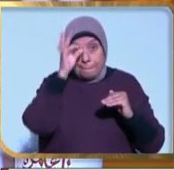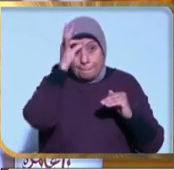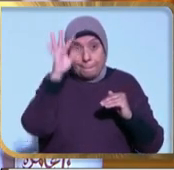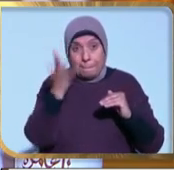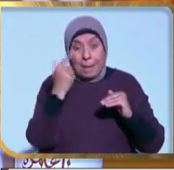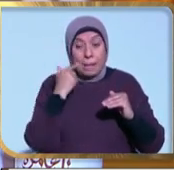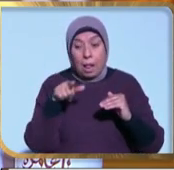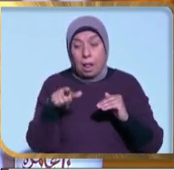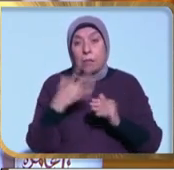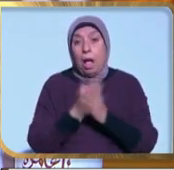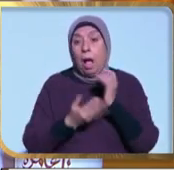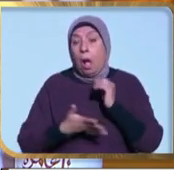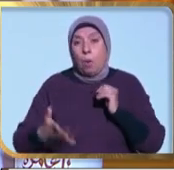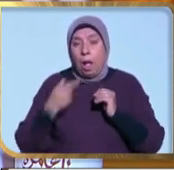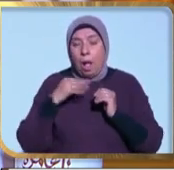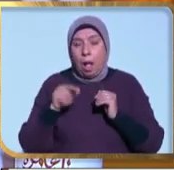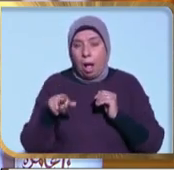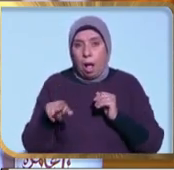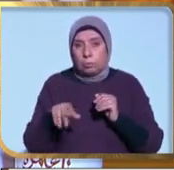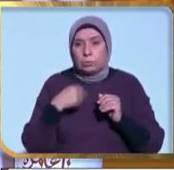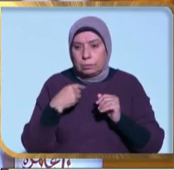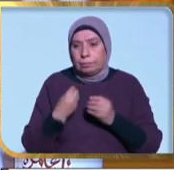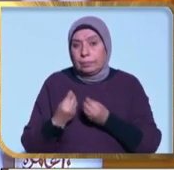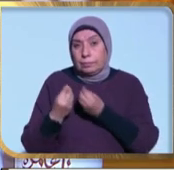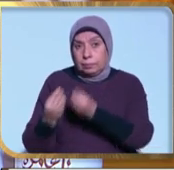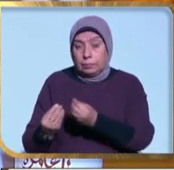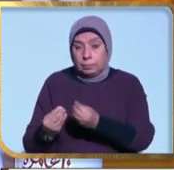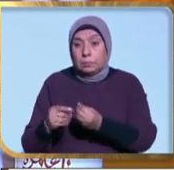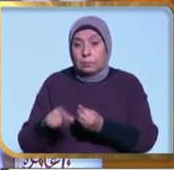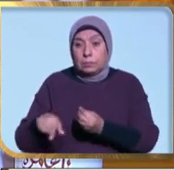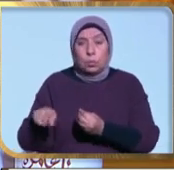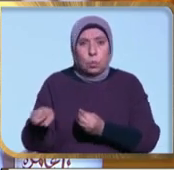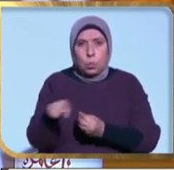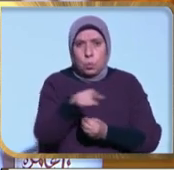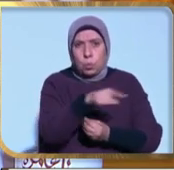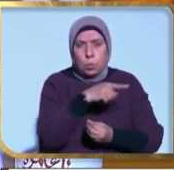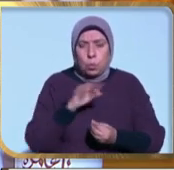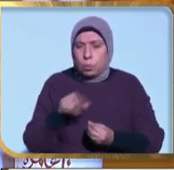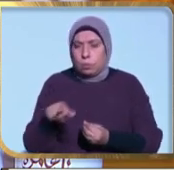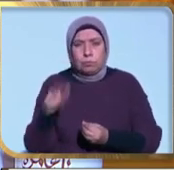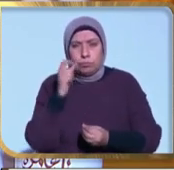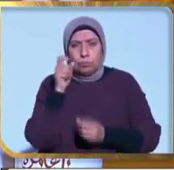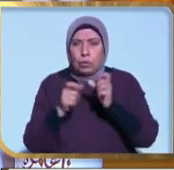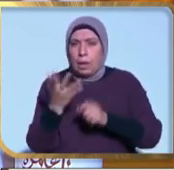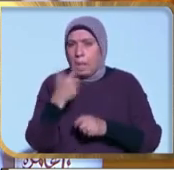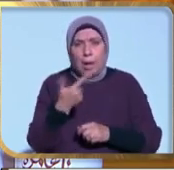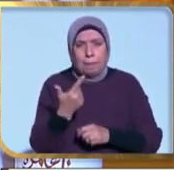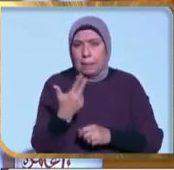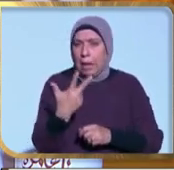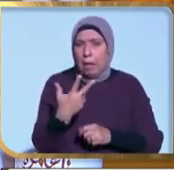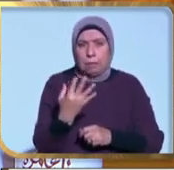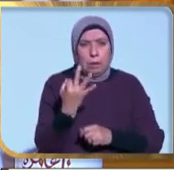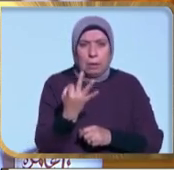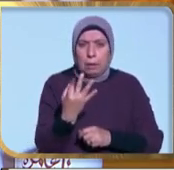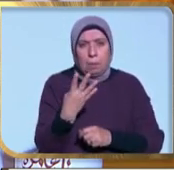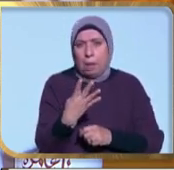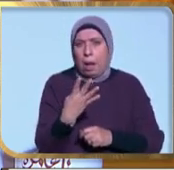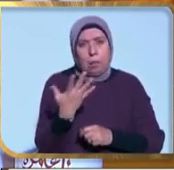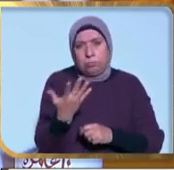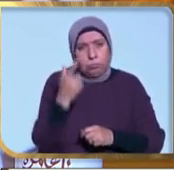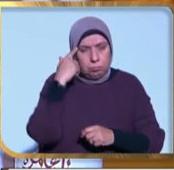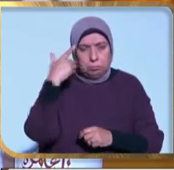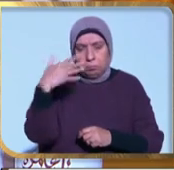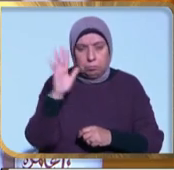ادي لاولادي شيء فحد س وصاد ودال المستحب ان انا اساوي